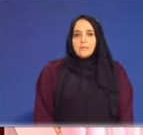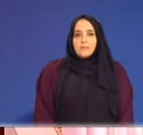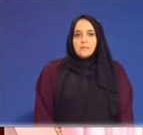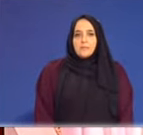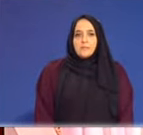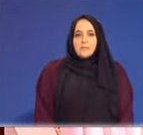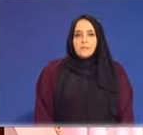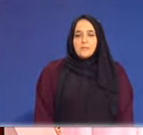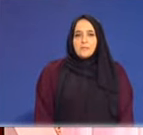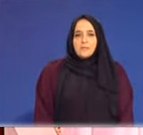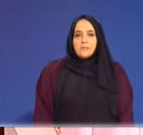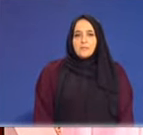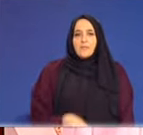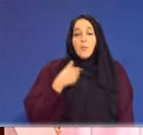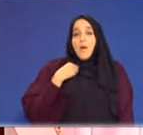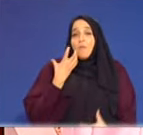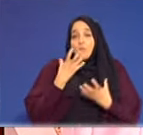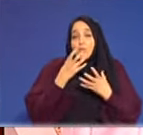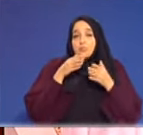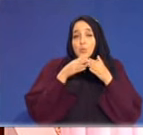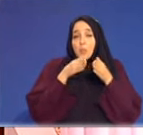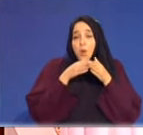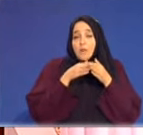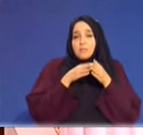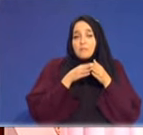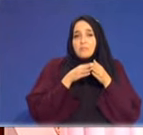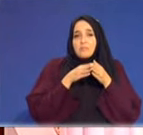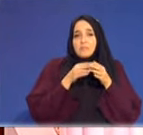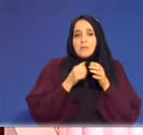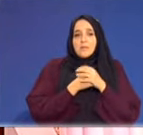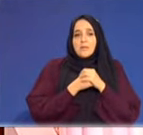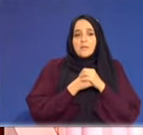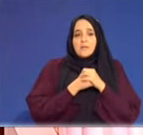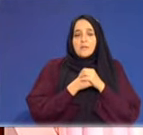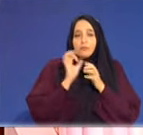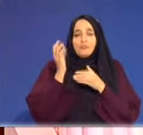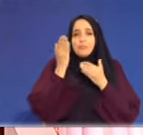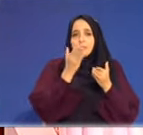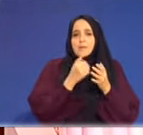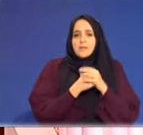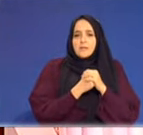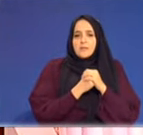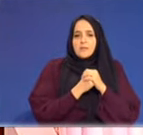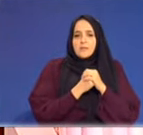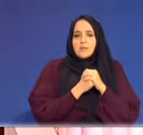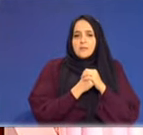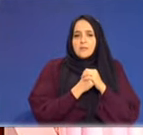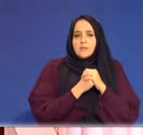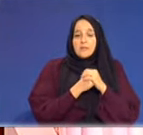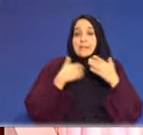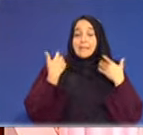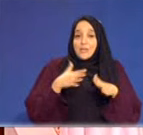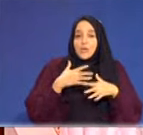إن شاء الله. الله. أستاذ حبيت نستشيرك في موضوع. نعم تفضلي. يزيد فضلك الأستاذة، سبق